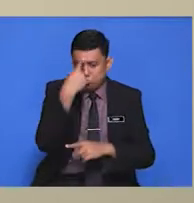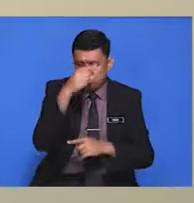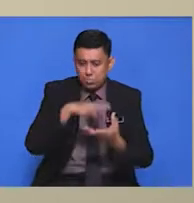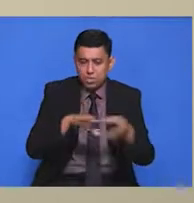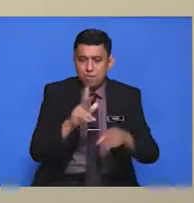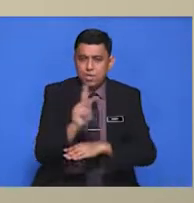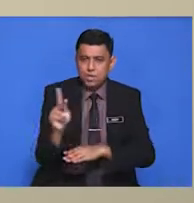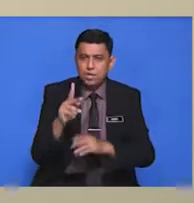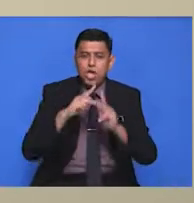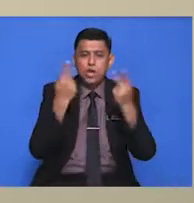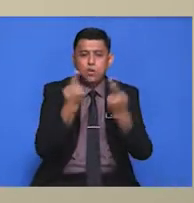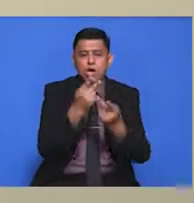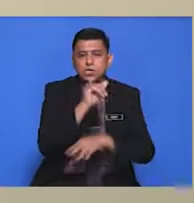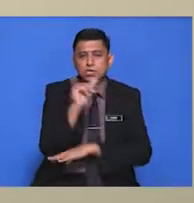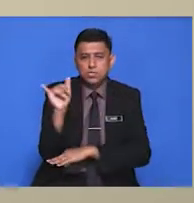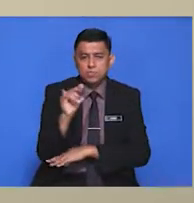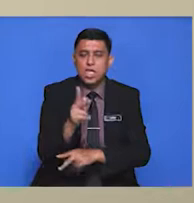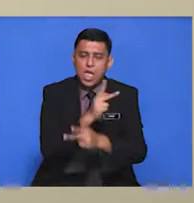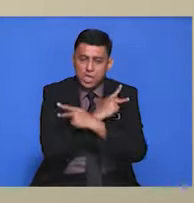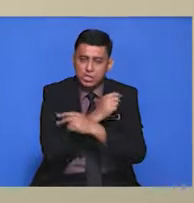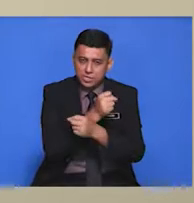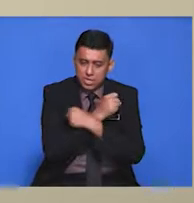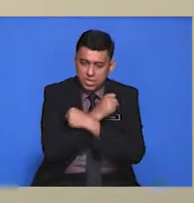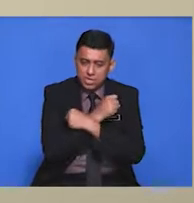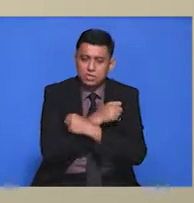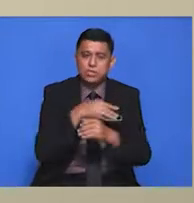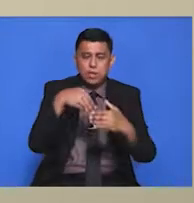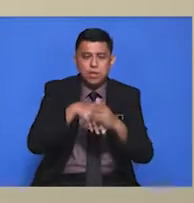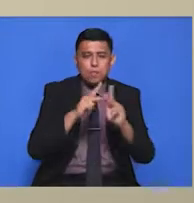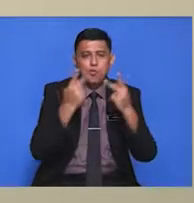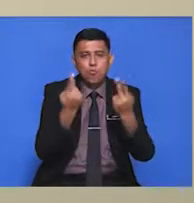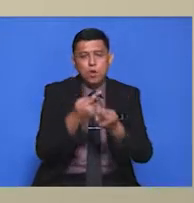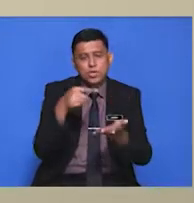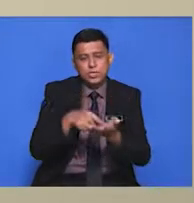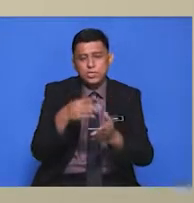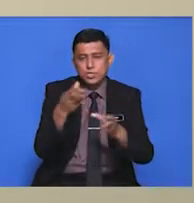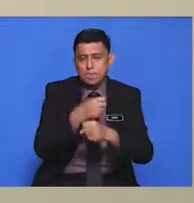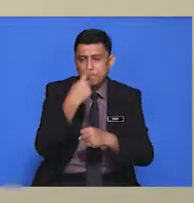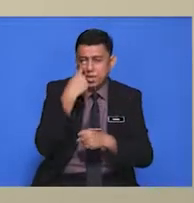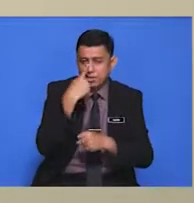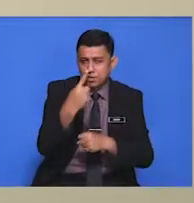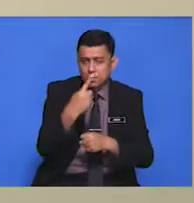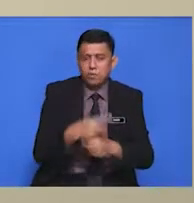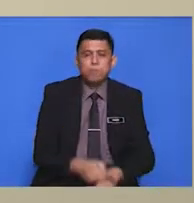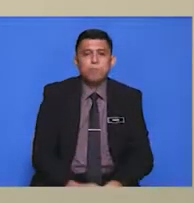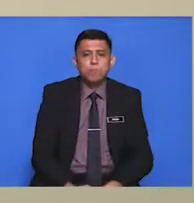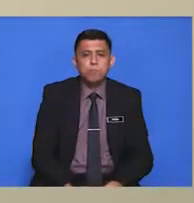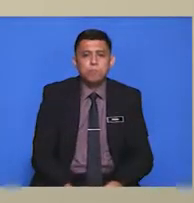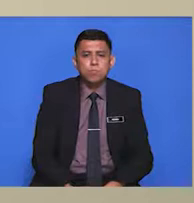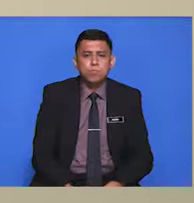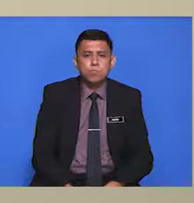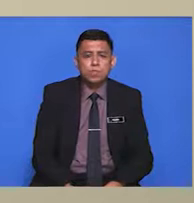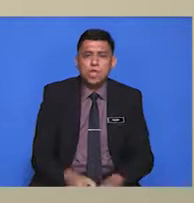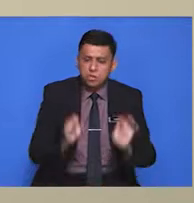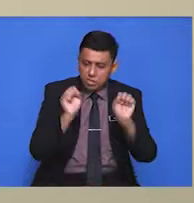keluarganya. Kasih sayang dalam keluarga ini juga dapat dilihat apabila Dodo dan Misa